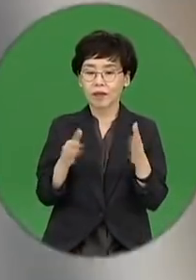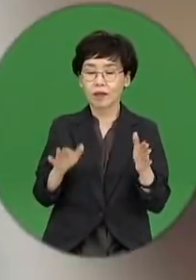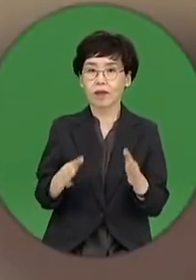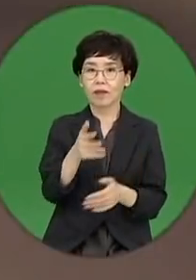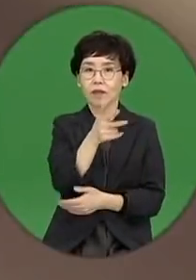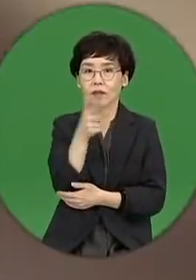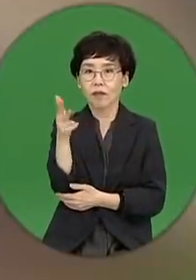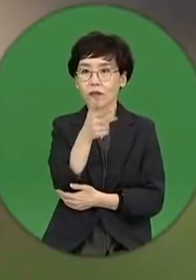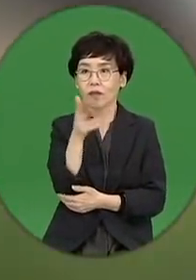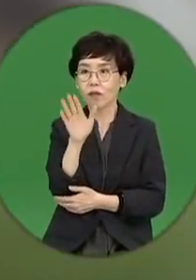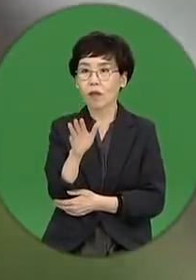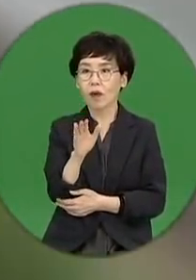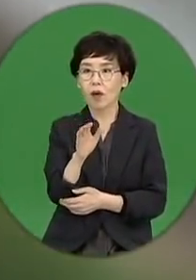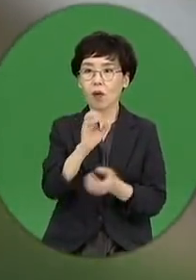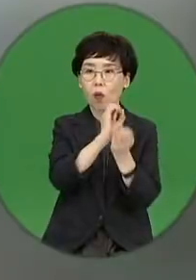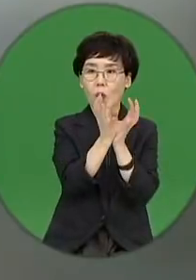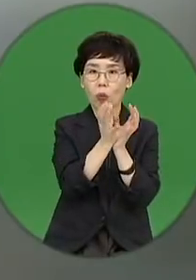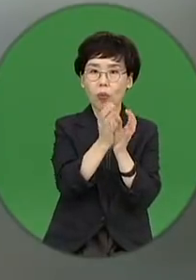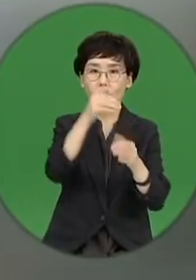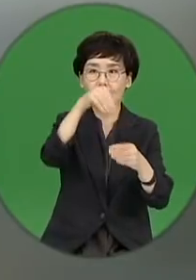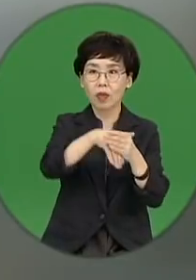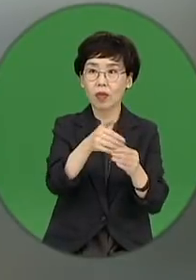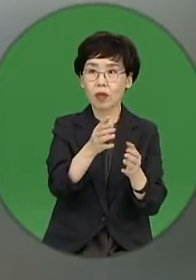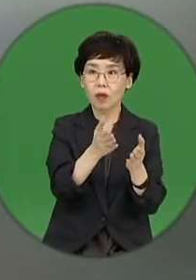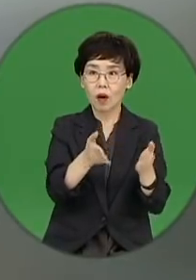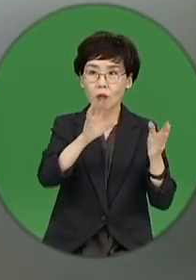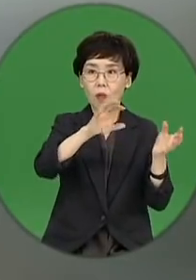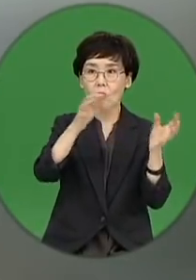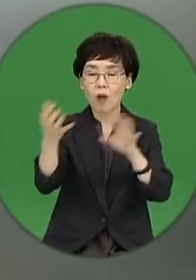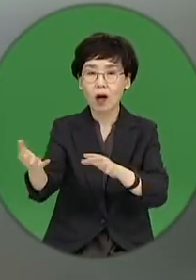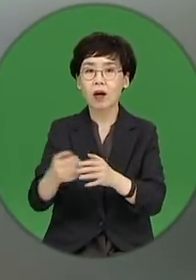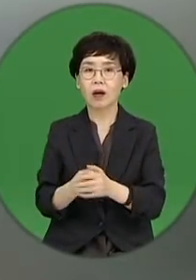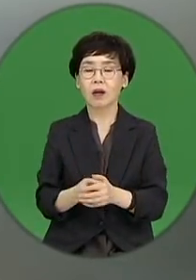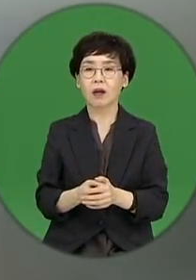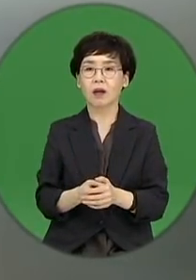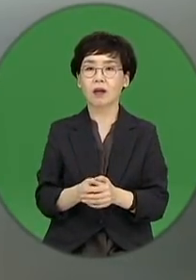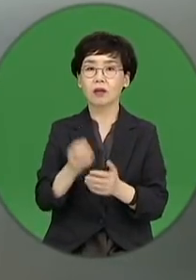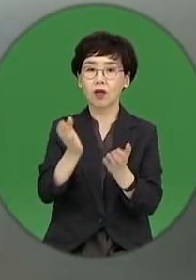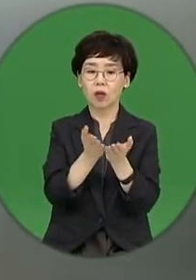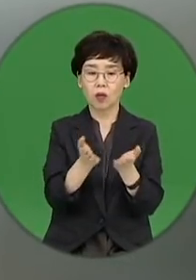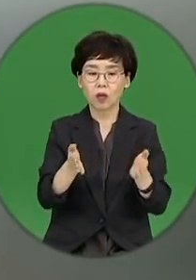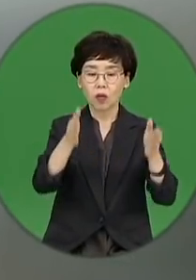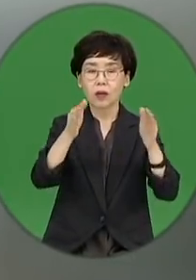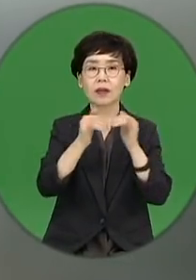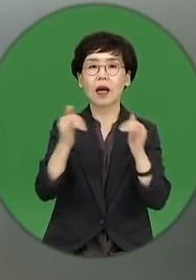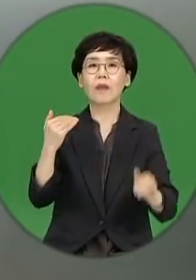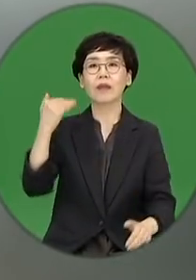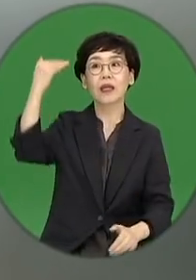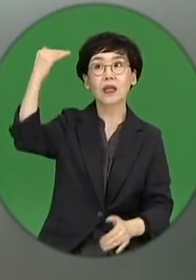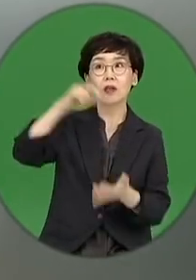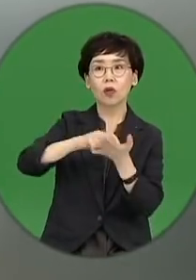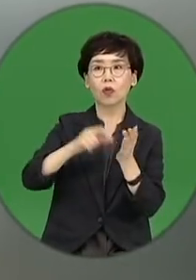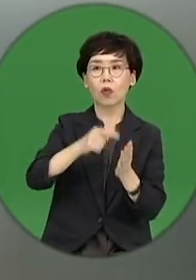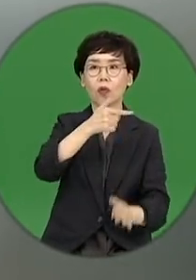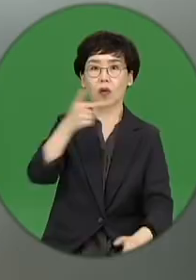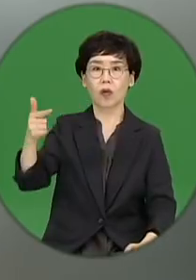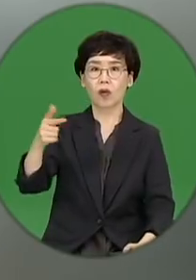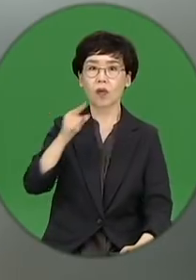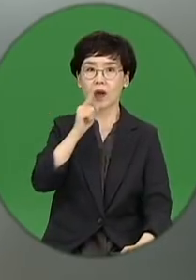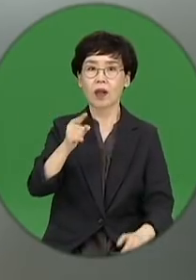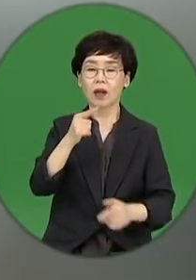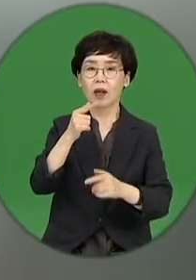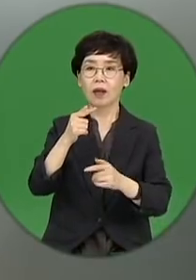건데요. 지금 저 화분이 쓰러졌어요. 조금 전에 보였어요. 예, 저 제보자분의 말씀에 따르면 저 화분은 사람 키만한 화분이라고 합니다. 나무가 뽑혔네요.